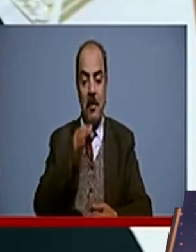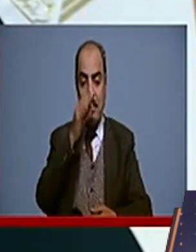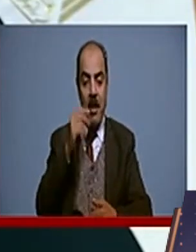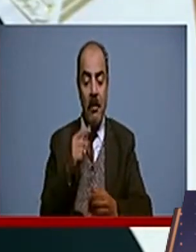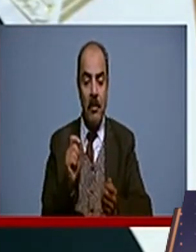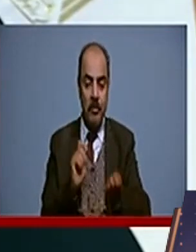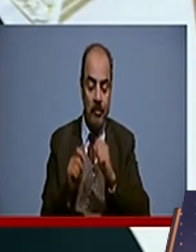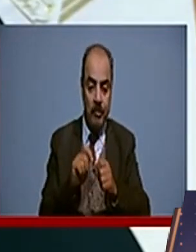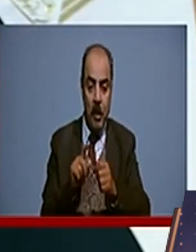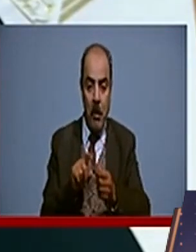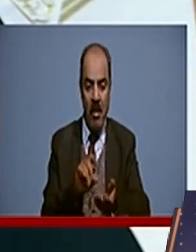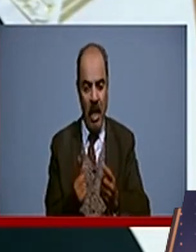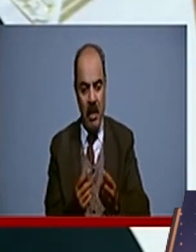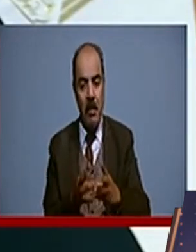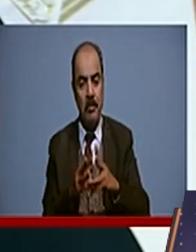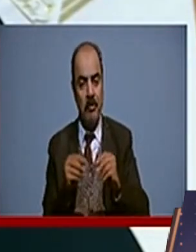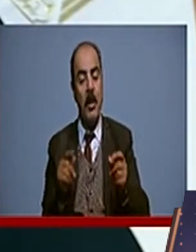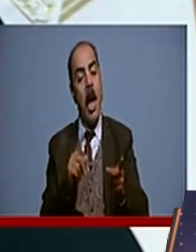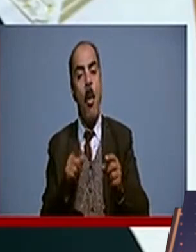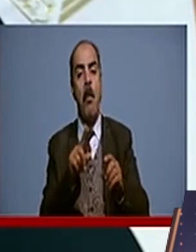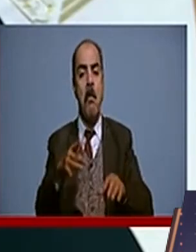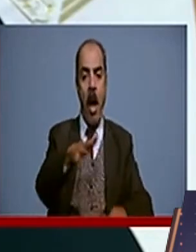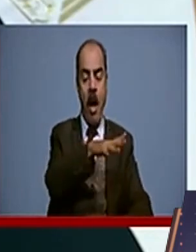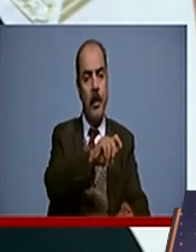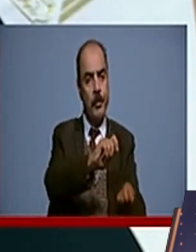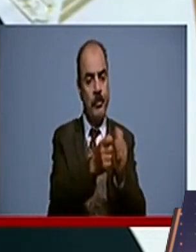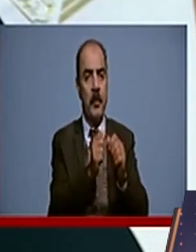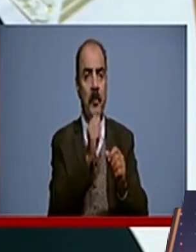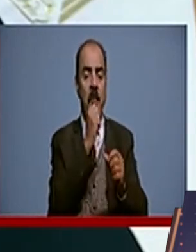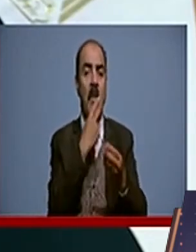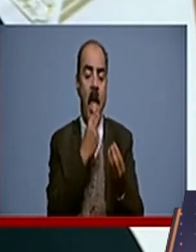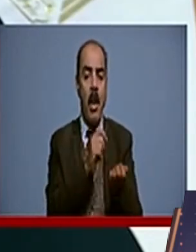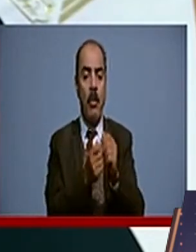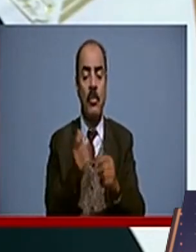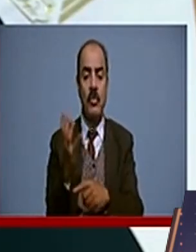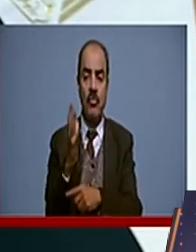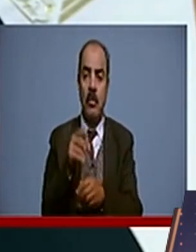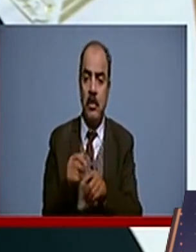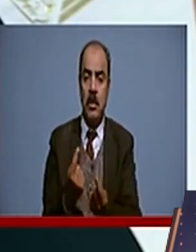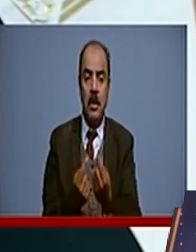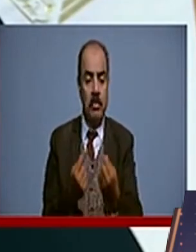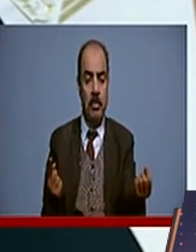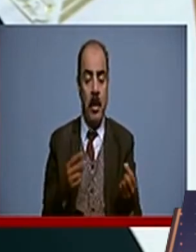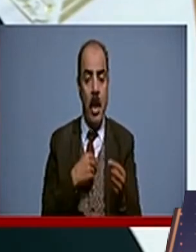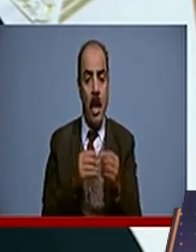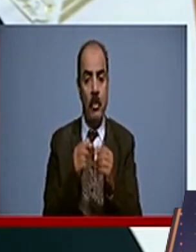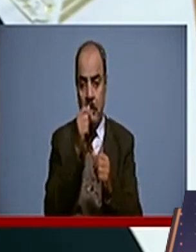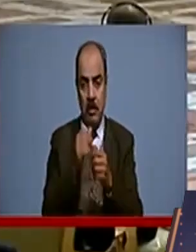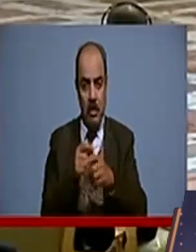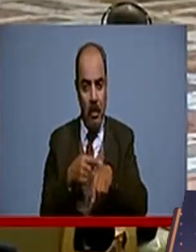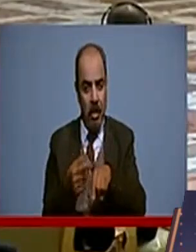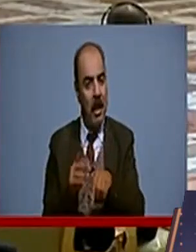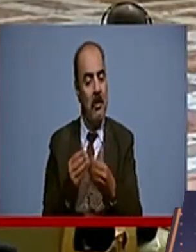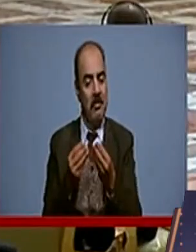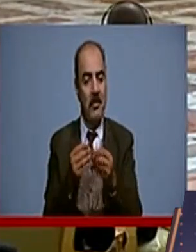وعدد التدوير او حتى من تحليه مياه البحر على البحر المتوسط والبحر الاحمر. لن اطيل عليكم، اسمحوا لي ان انا ارحب